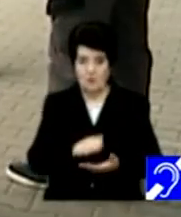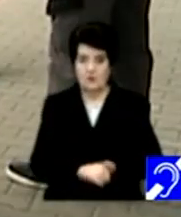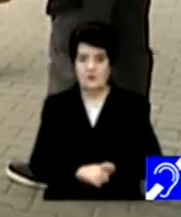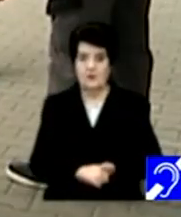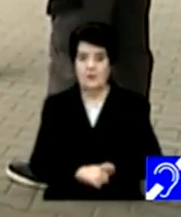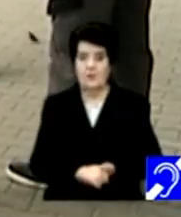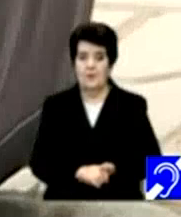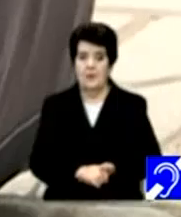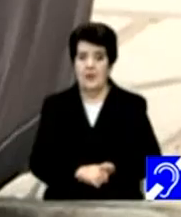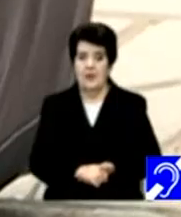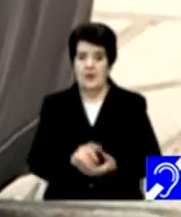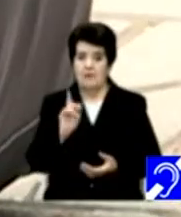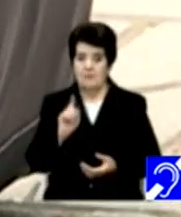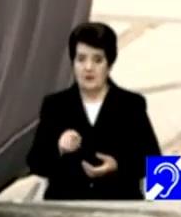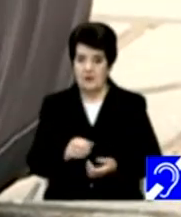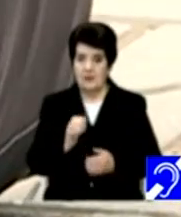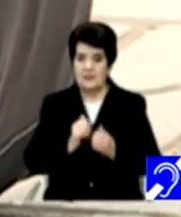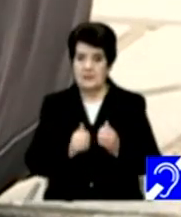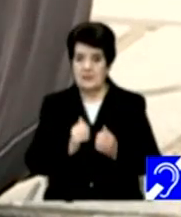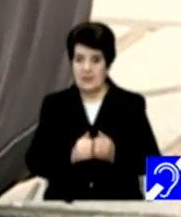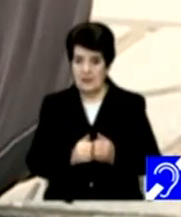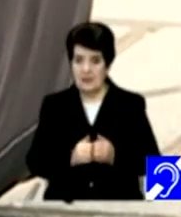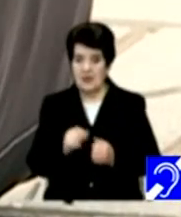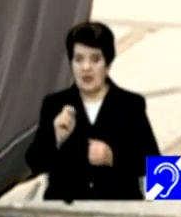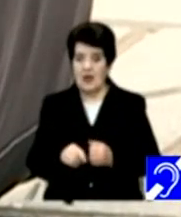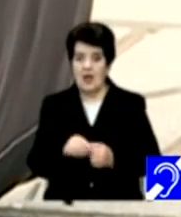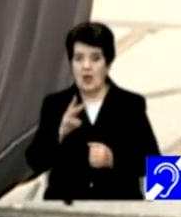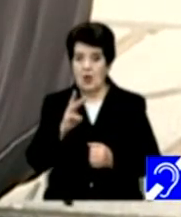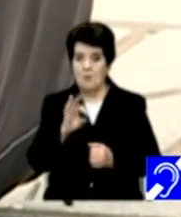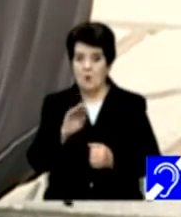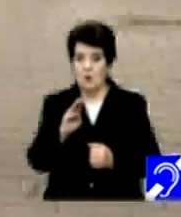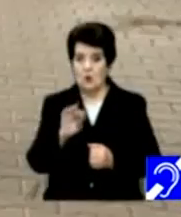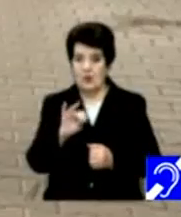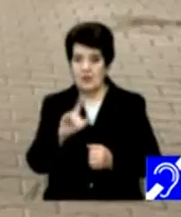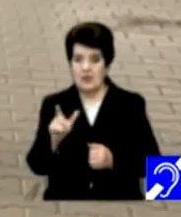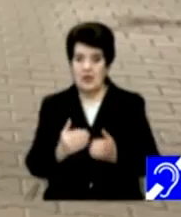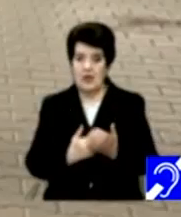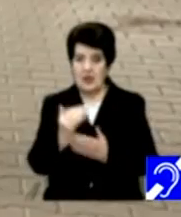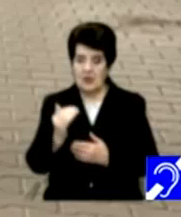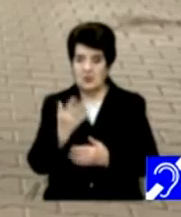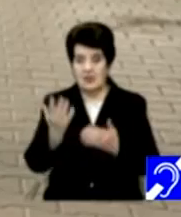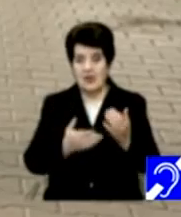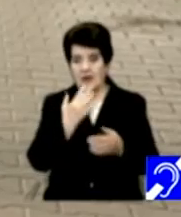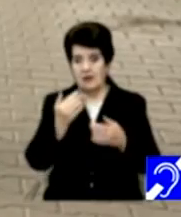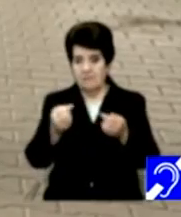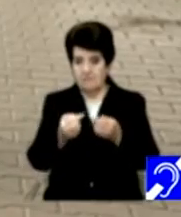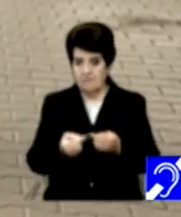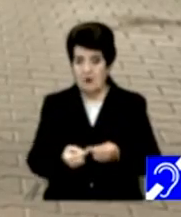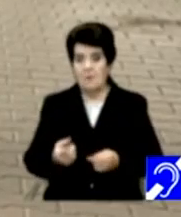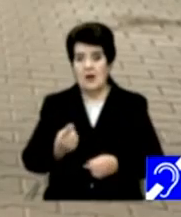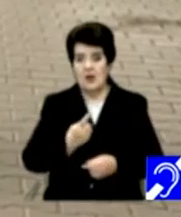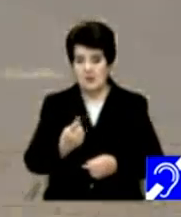aștepta întâlnirile. Fiindcă zilnic prețul la motorină crește. Noi, dacă era prețul stabil, noi mai